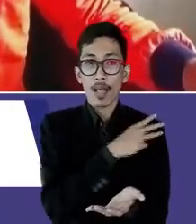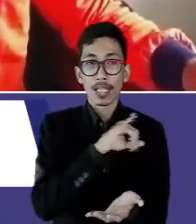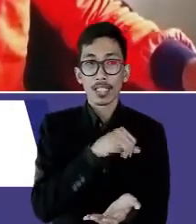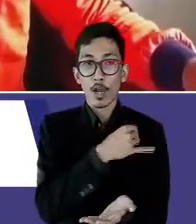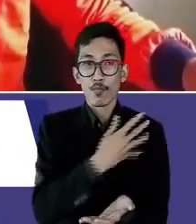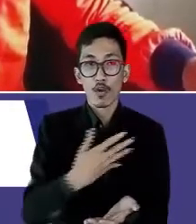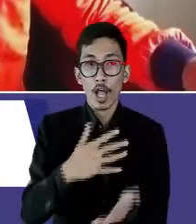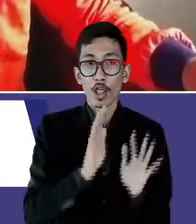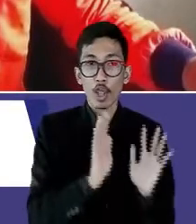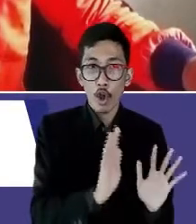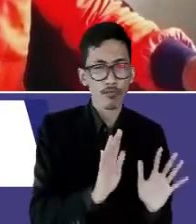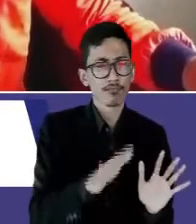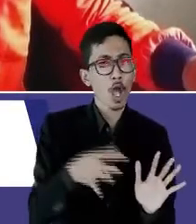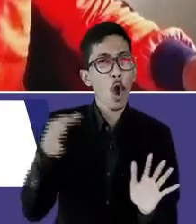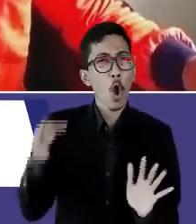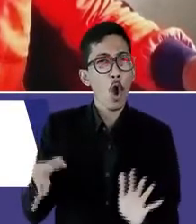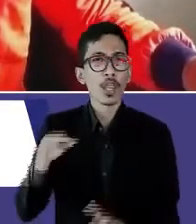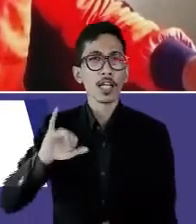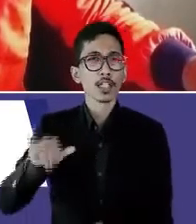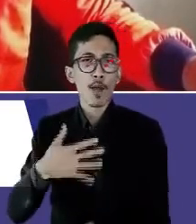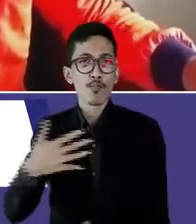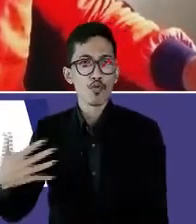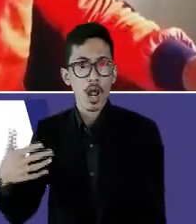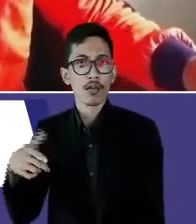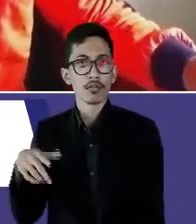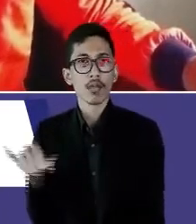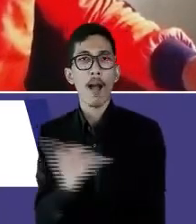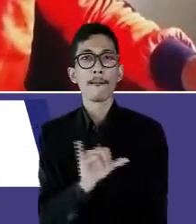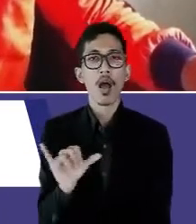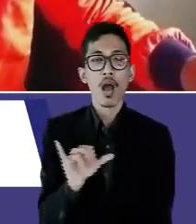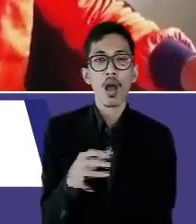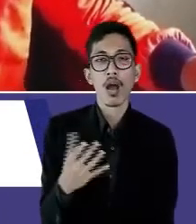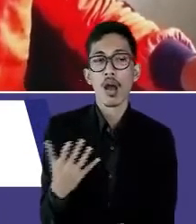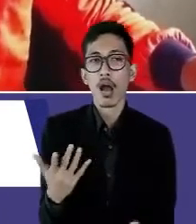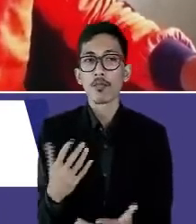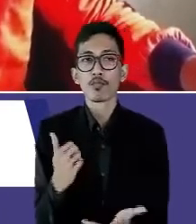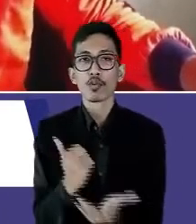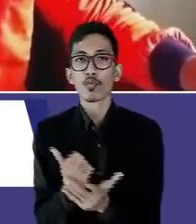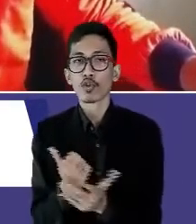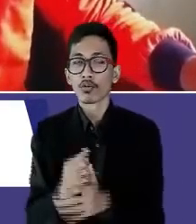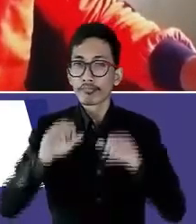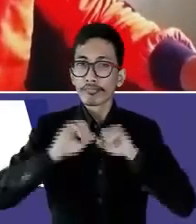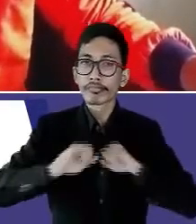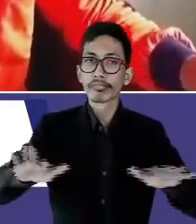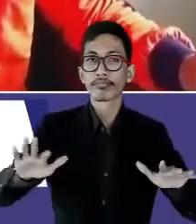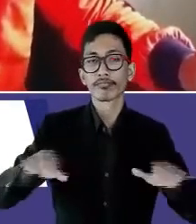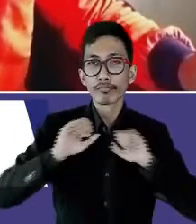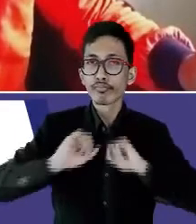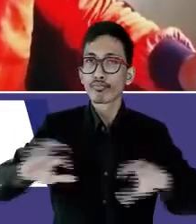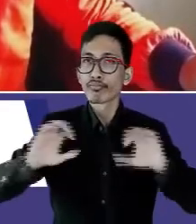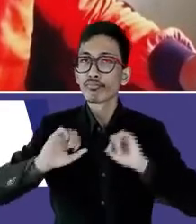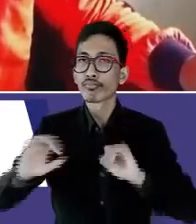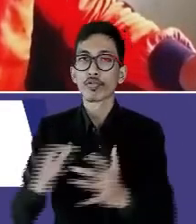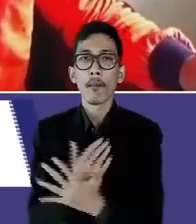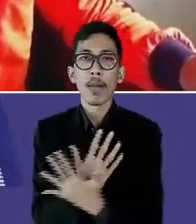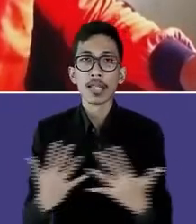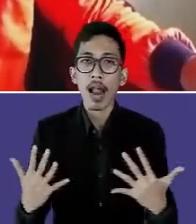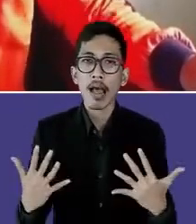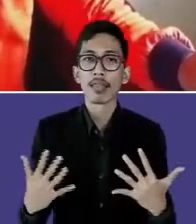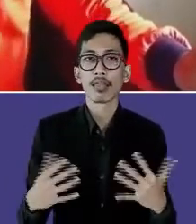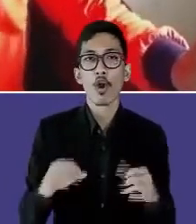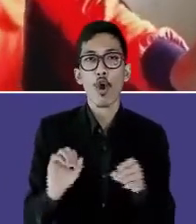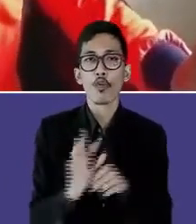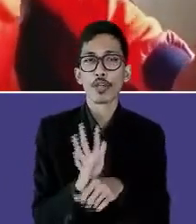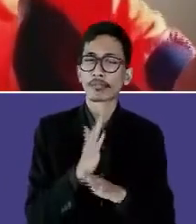Kota Jayapura, sehingga tidak sampai kemudian masyarakat terkena COVID-19. Dan tentu saja harapannya seperti itu. Silakan Pak Joni